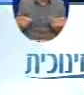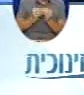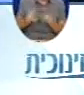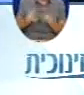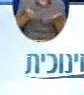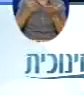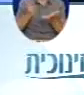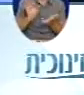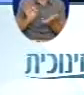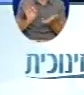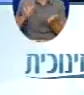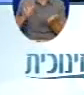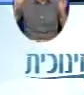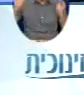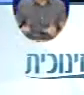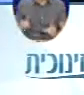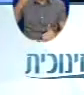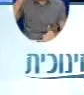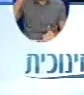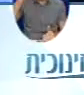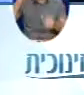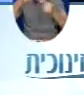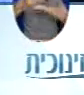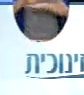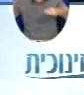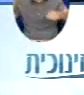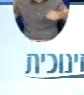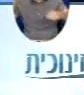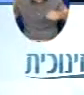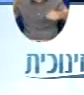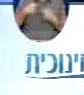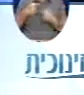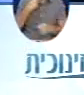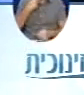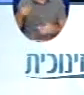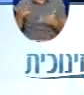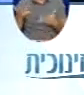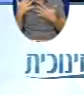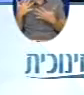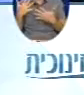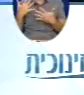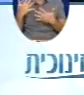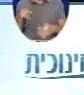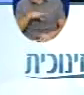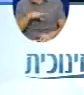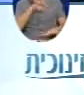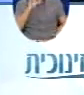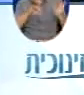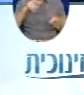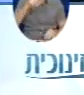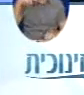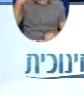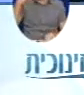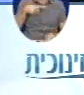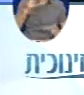עוזרת, מסייעת להורדת הדעות הקדומות. רוקחים יהודים מסייעו על זה שהם גילו